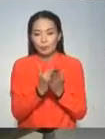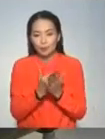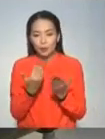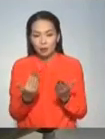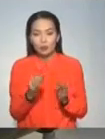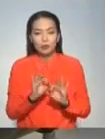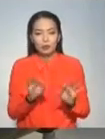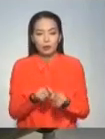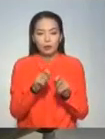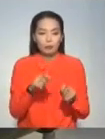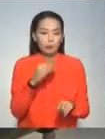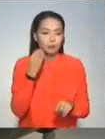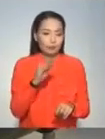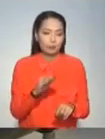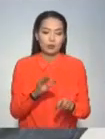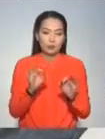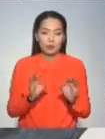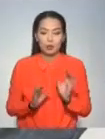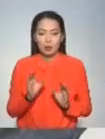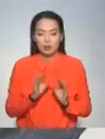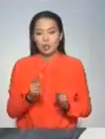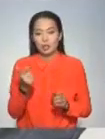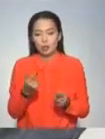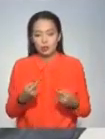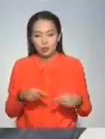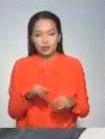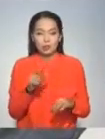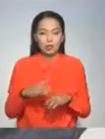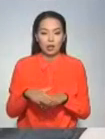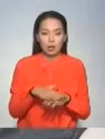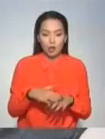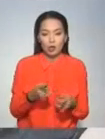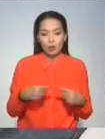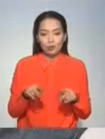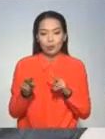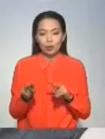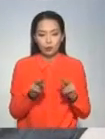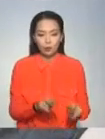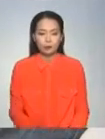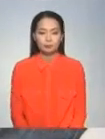акцент на создание эффективных институтов гражданского общества и усиление общественного контроля.